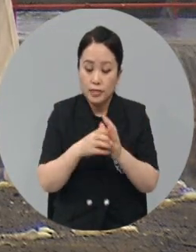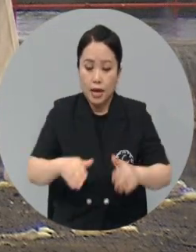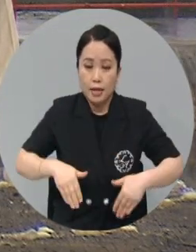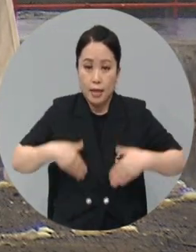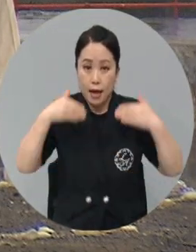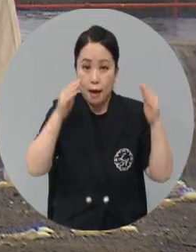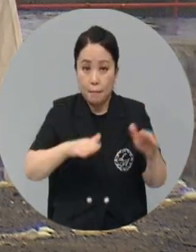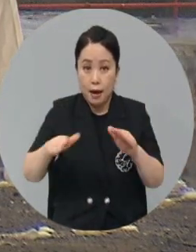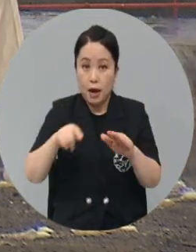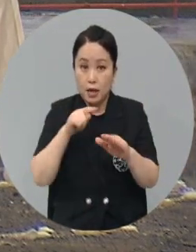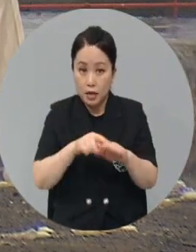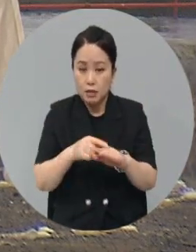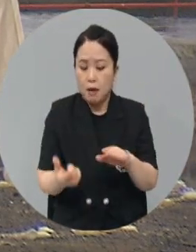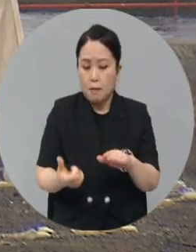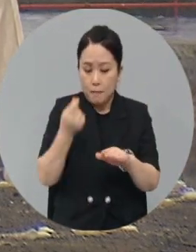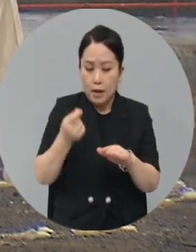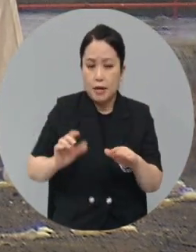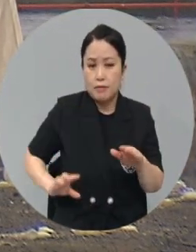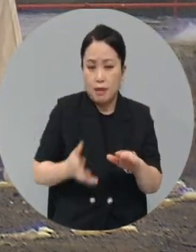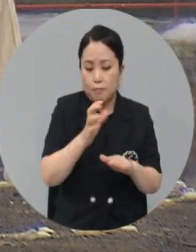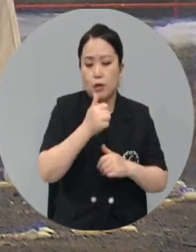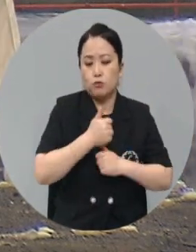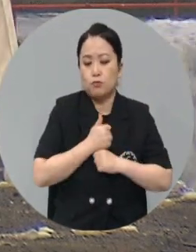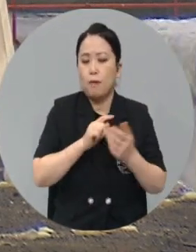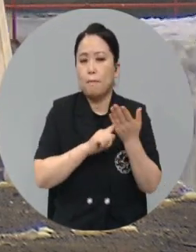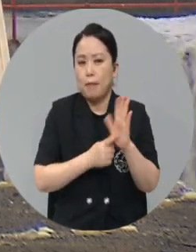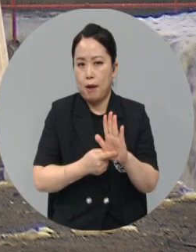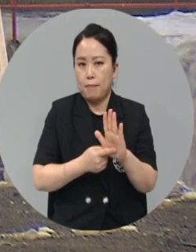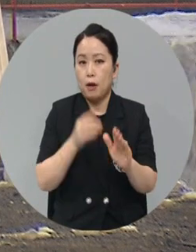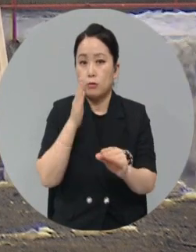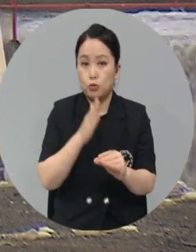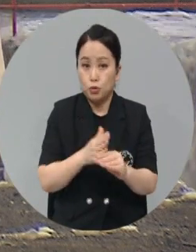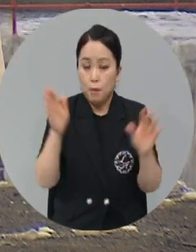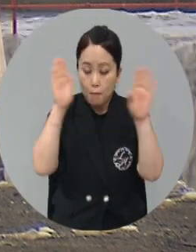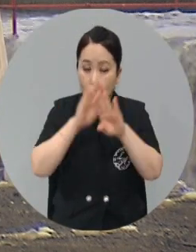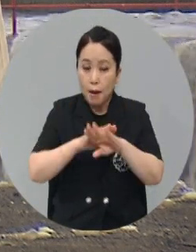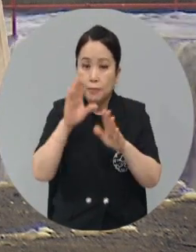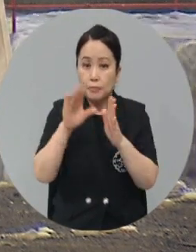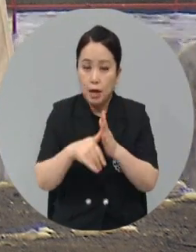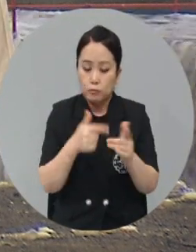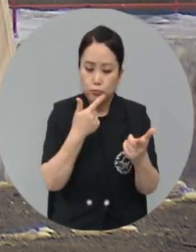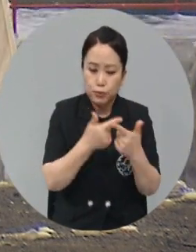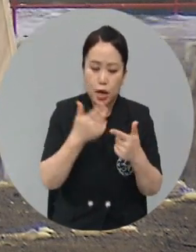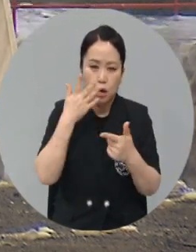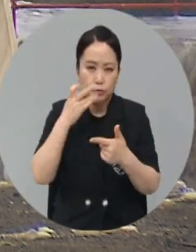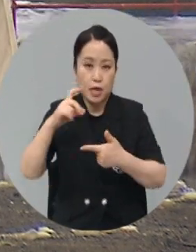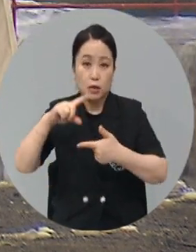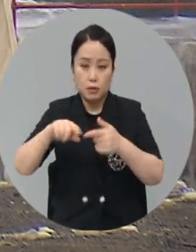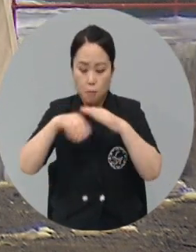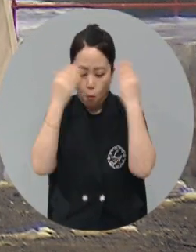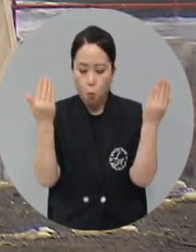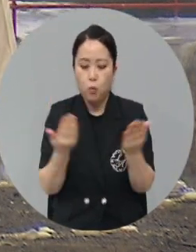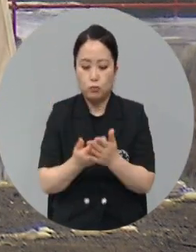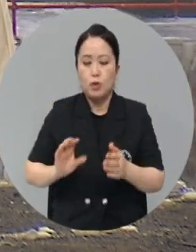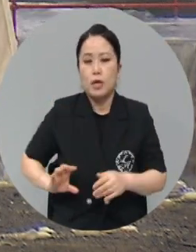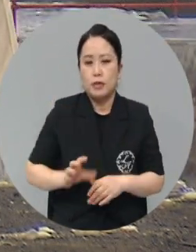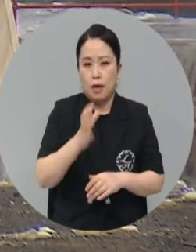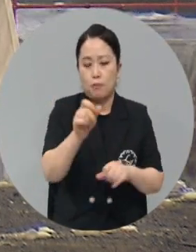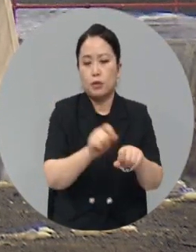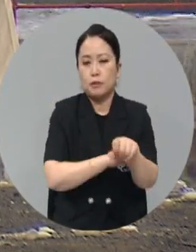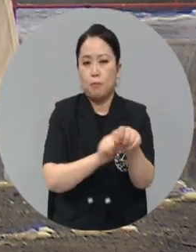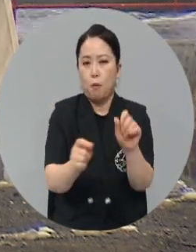경남 남해안으로는 일찌감치 태풍주의보가 내려졌고요. 밤사이 부산과 울산, 경남 모든 지역으로도